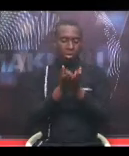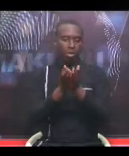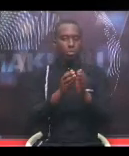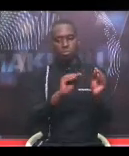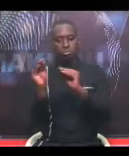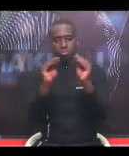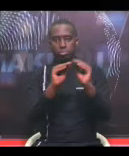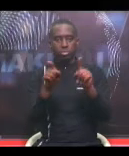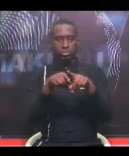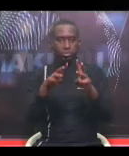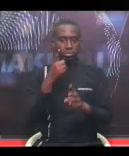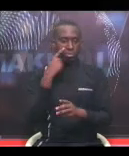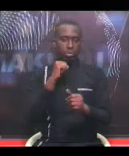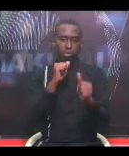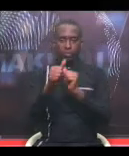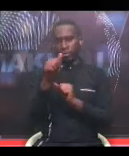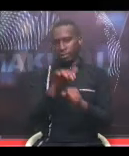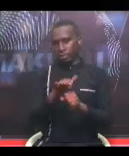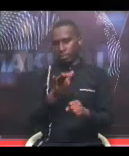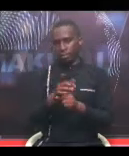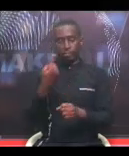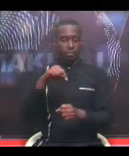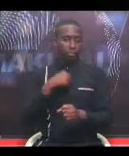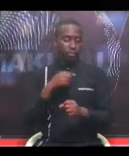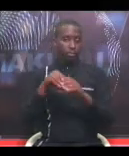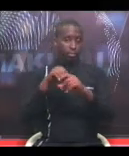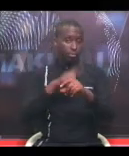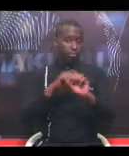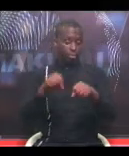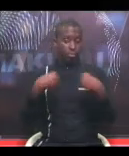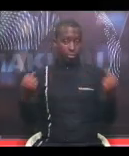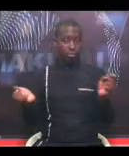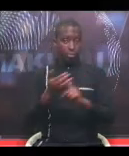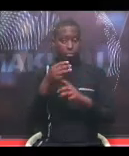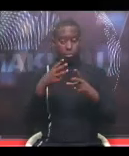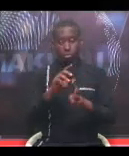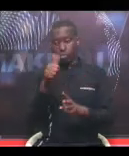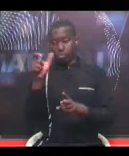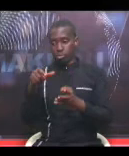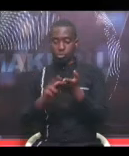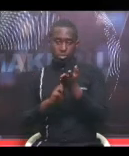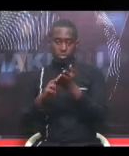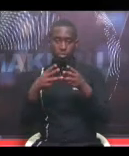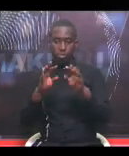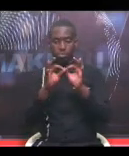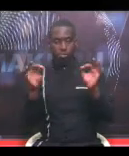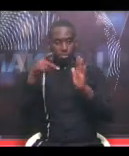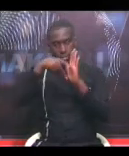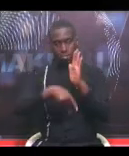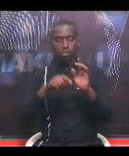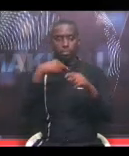bubambutsa, kuko mwanabibonye ntabwo ari kure cyane. Mu gihe rero tutarabasha kubona yenda uburyo undi muntu wabyaza umusaruro mu buryo buramba,